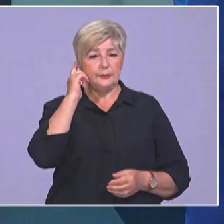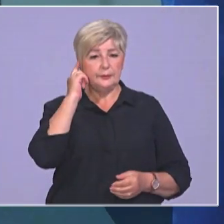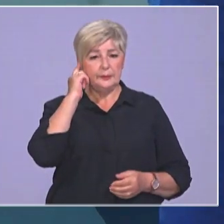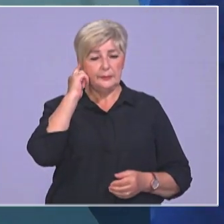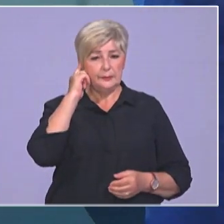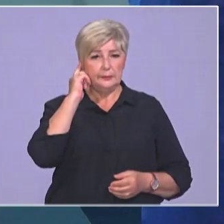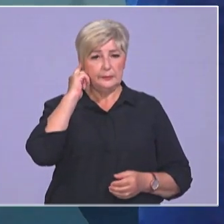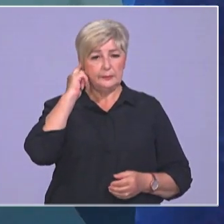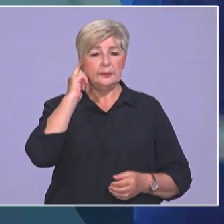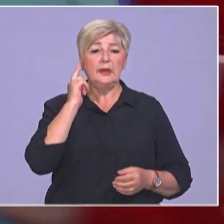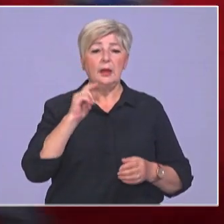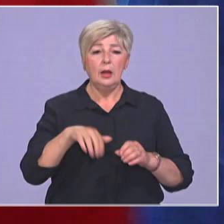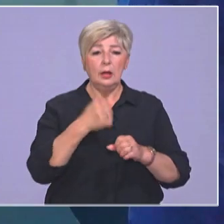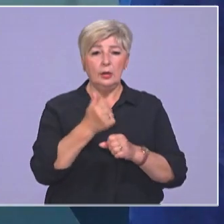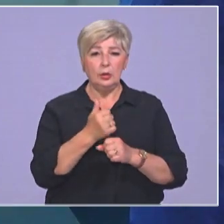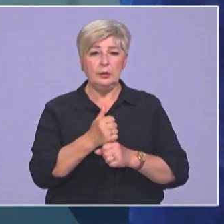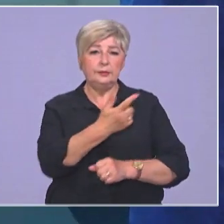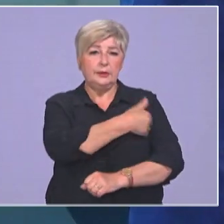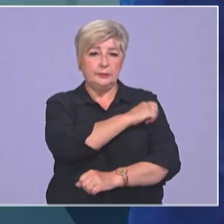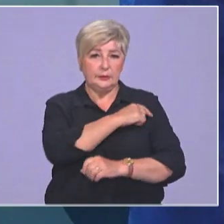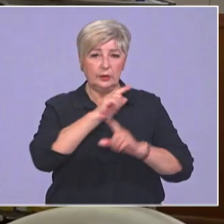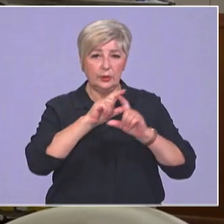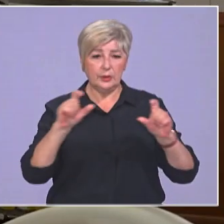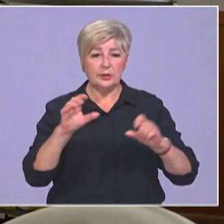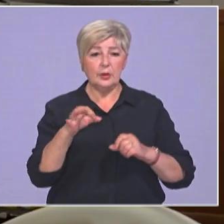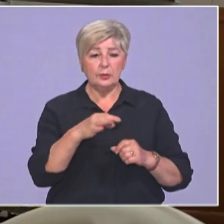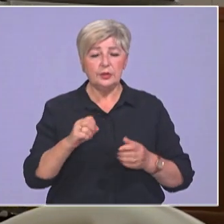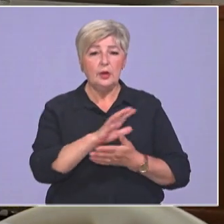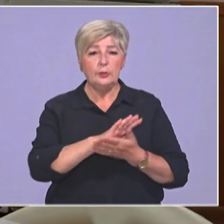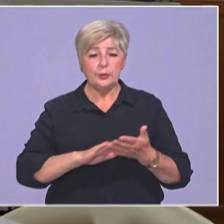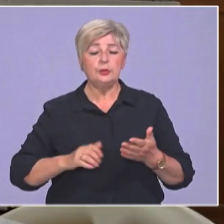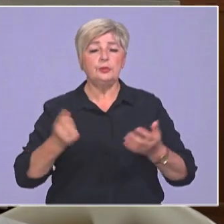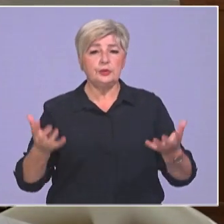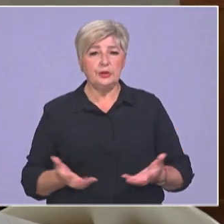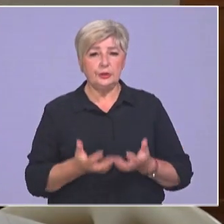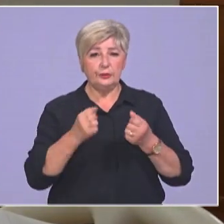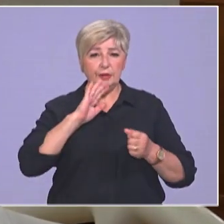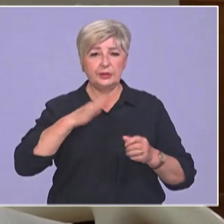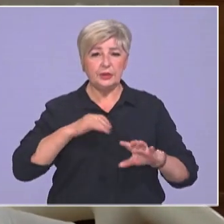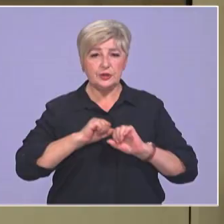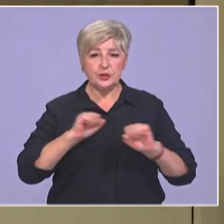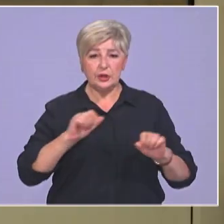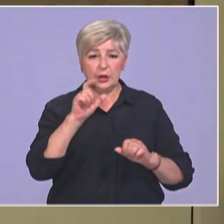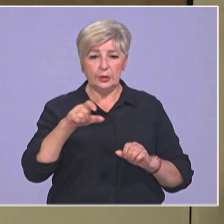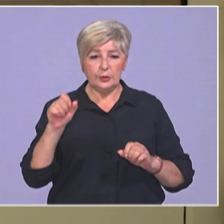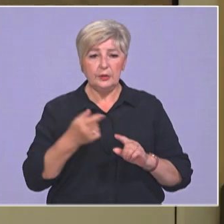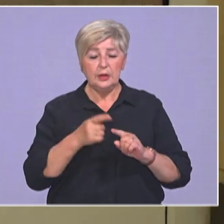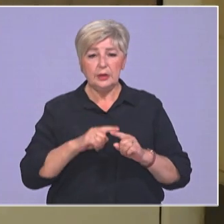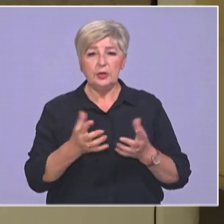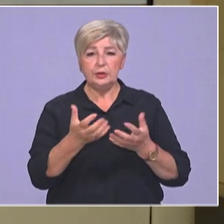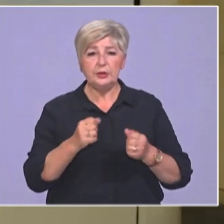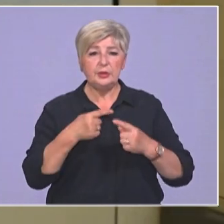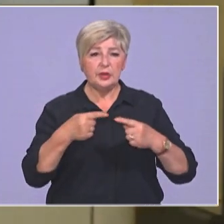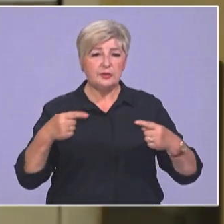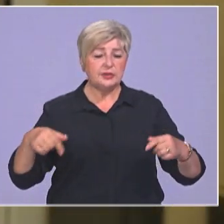Головна госпітальна база області продовжує систематично рятувати наших героїв, які отримали поранення різної складності на всіх ділянках